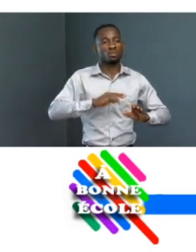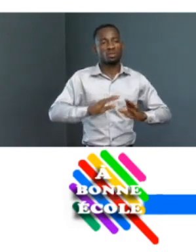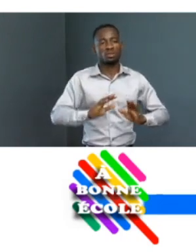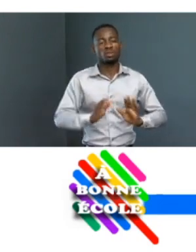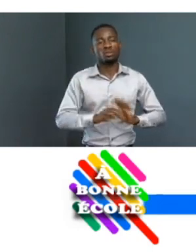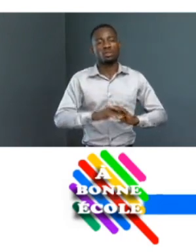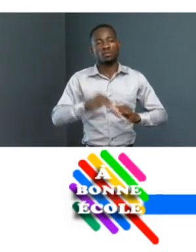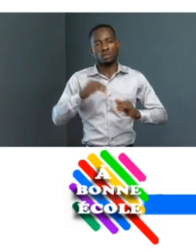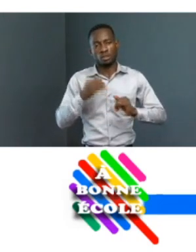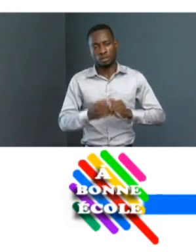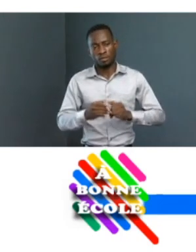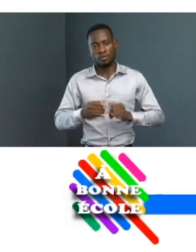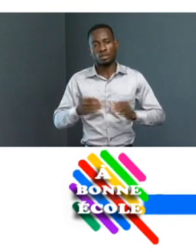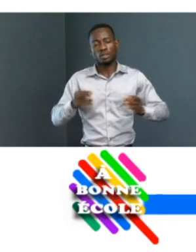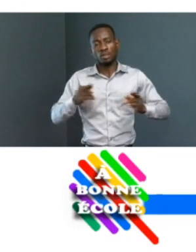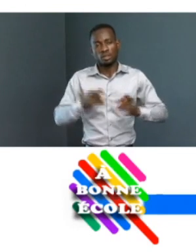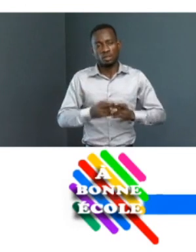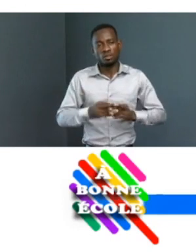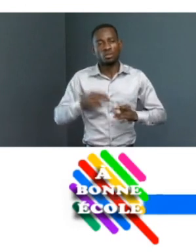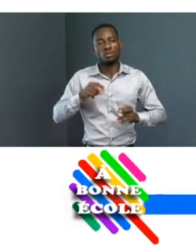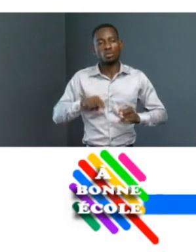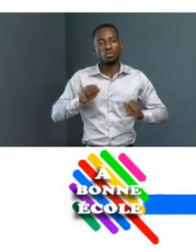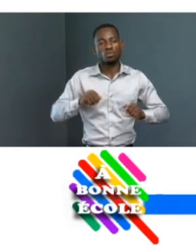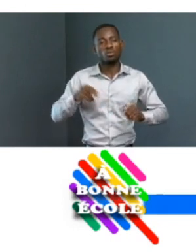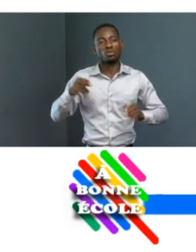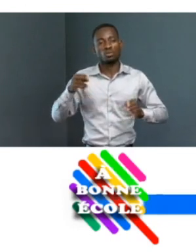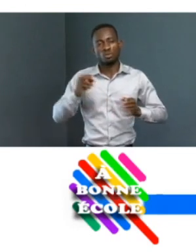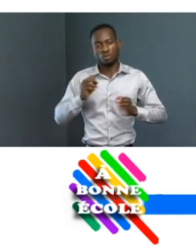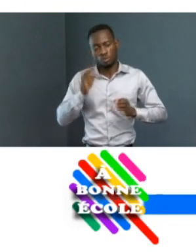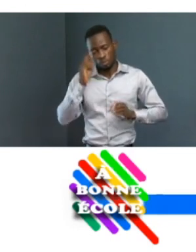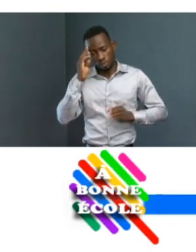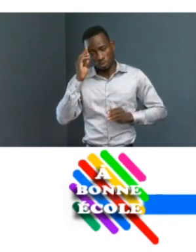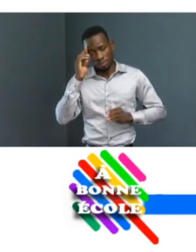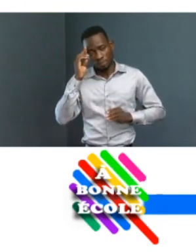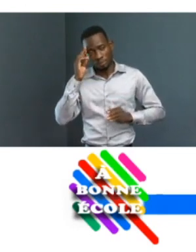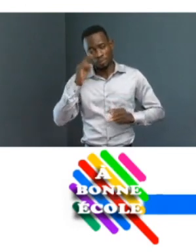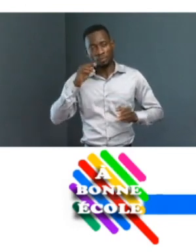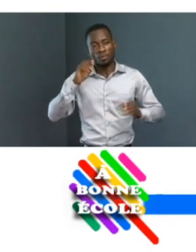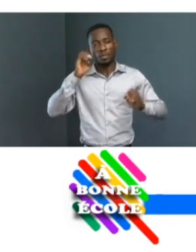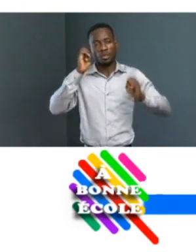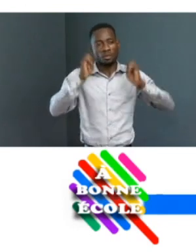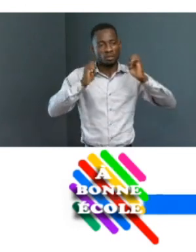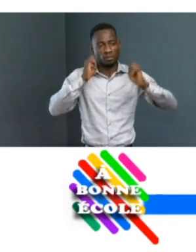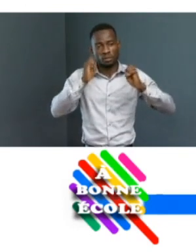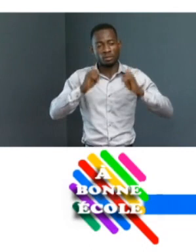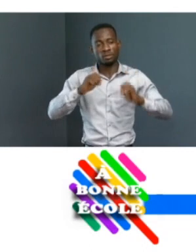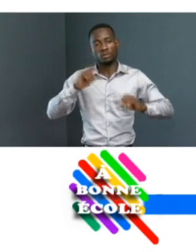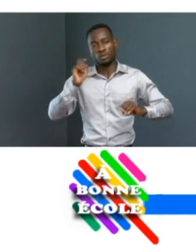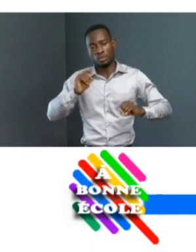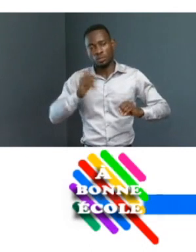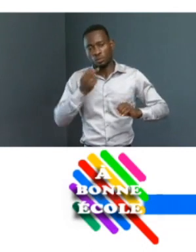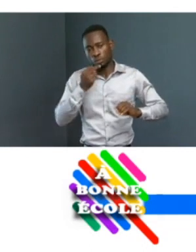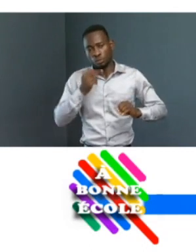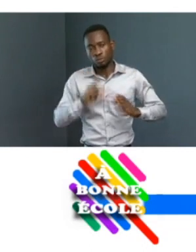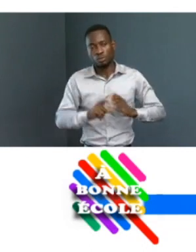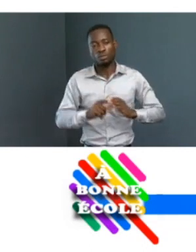arrivés à la fin. En résumé, que pouvons-nous retenir? L'évaluation des besoins nutritionnels de l'homme